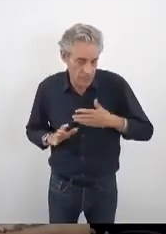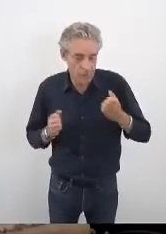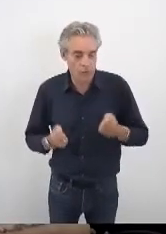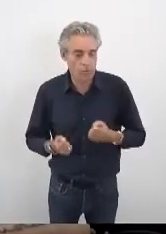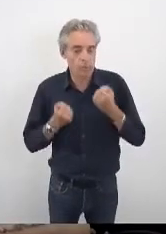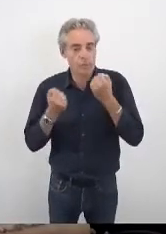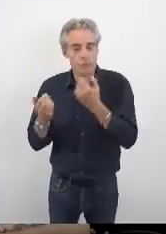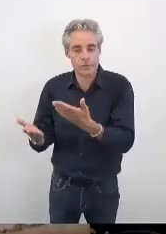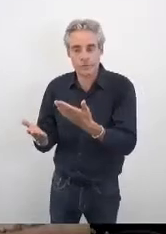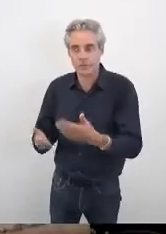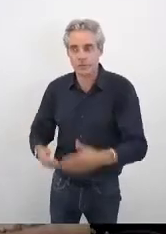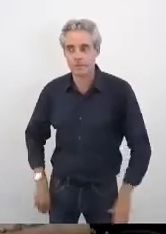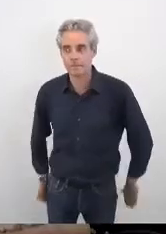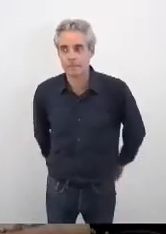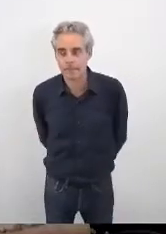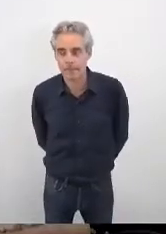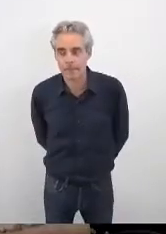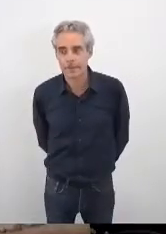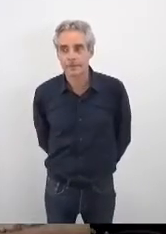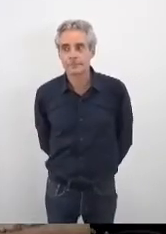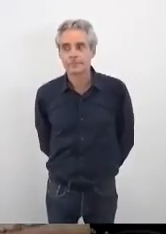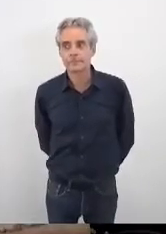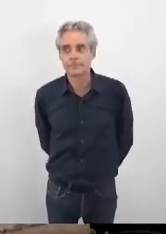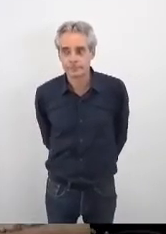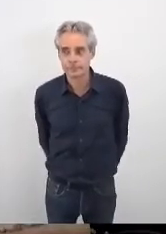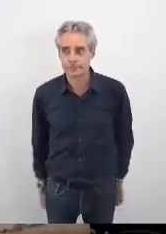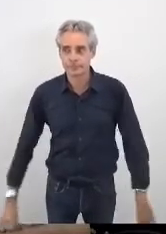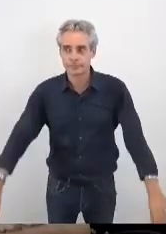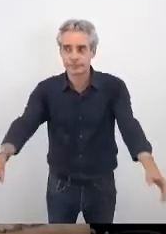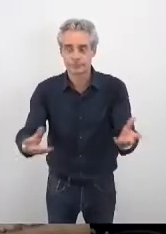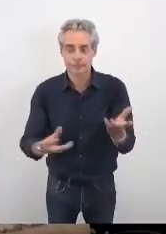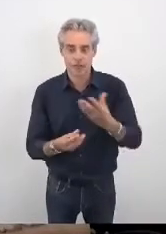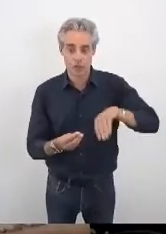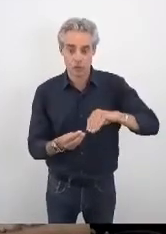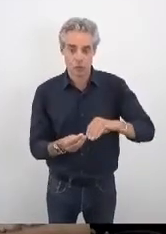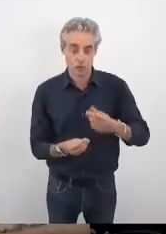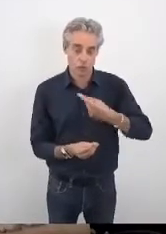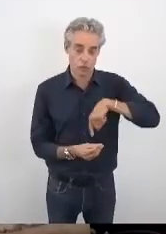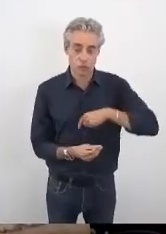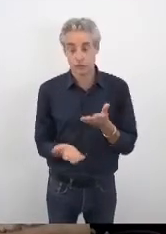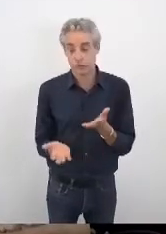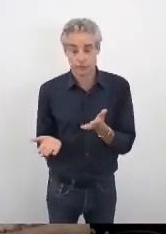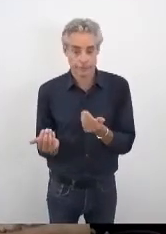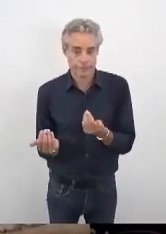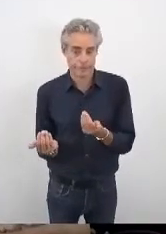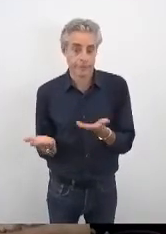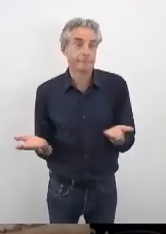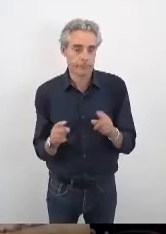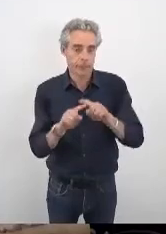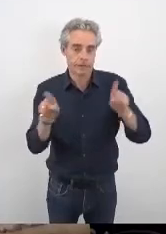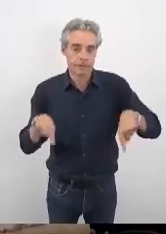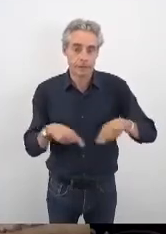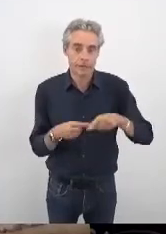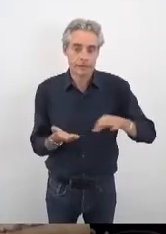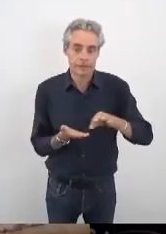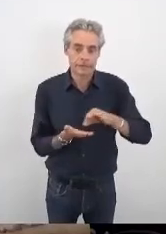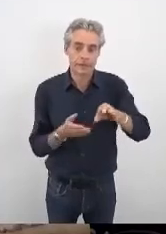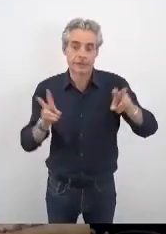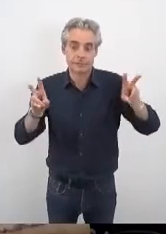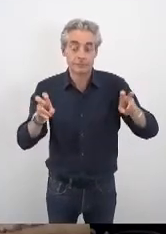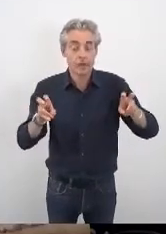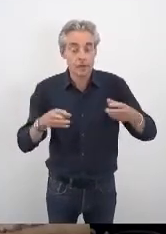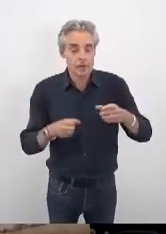proposition concernant nos seniors. J'ajoute et je précise que nous sommes toujours en attente de cette feuille de route senior,